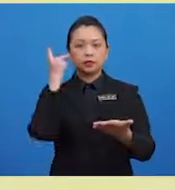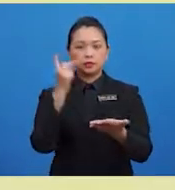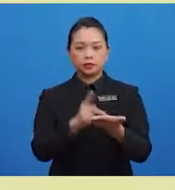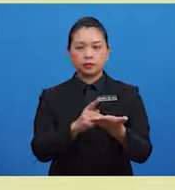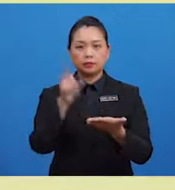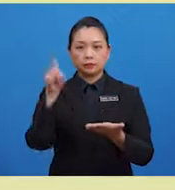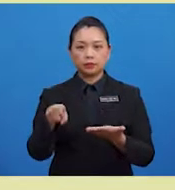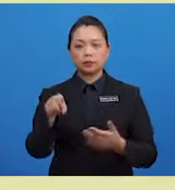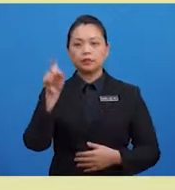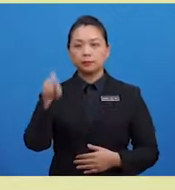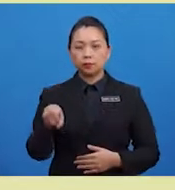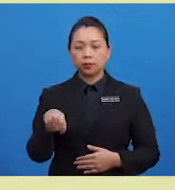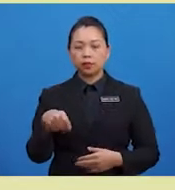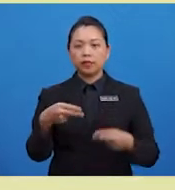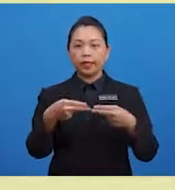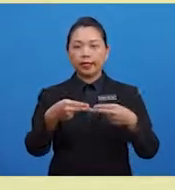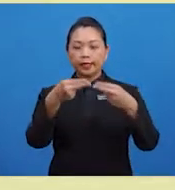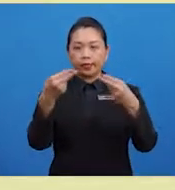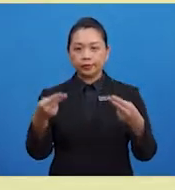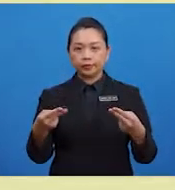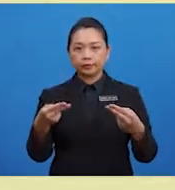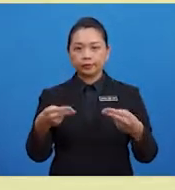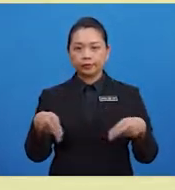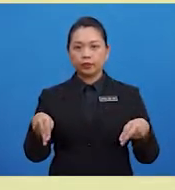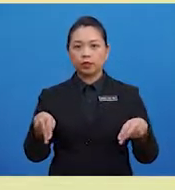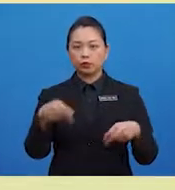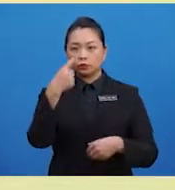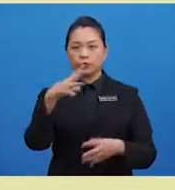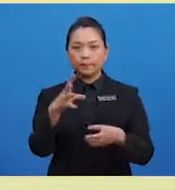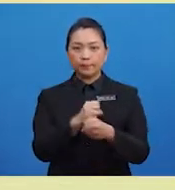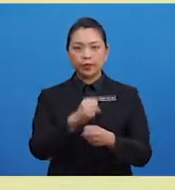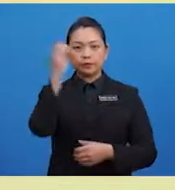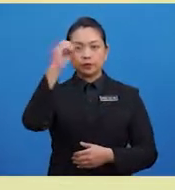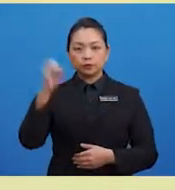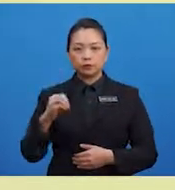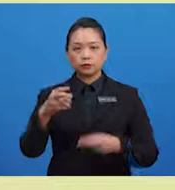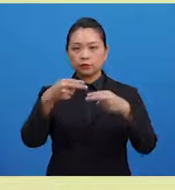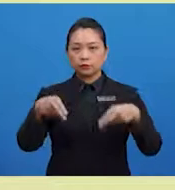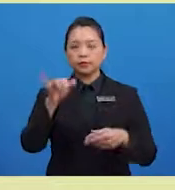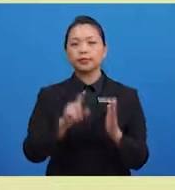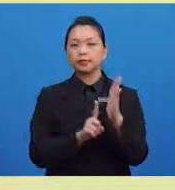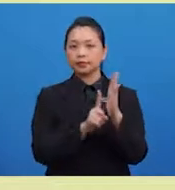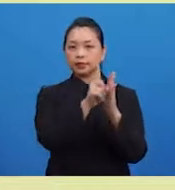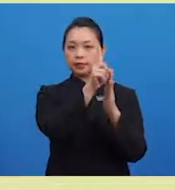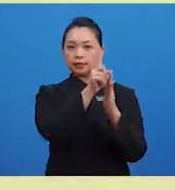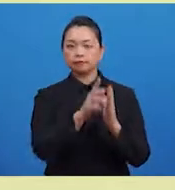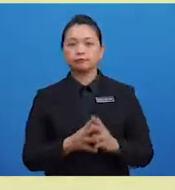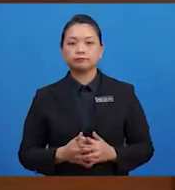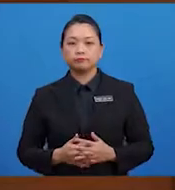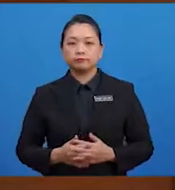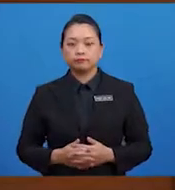pasti keperluan hatcher untuk mendapatkan peratusan tetasan yang tinggi.